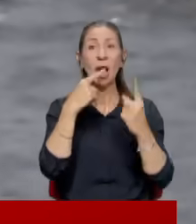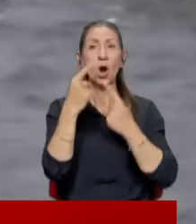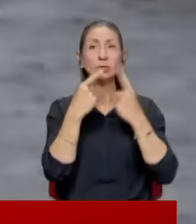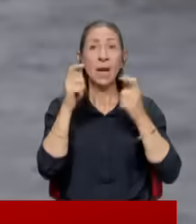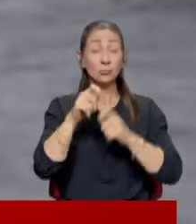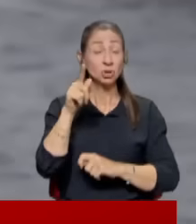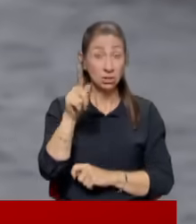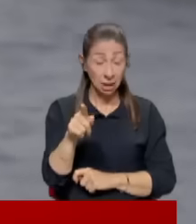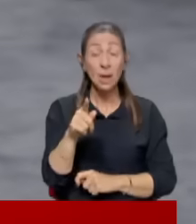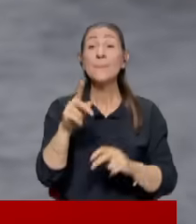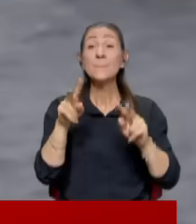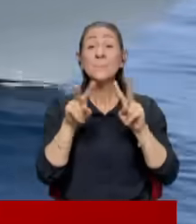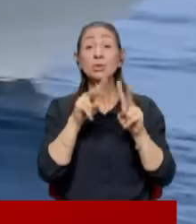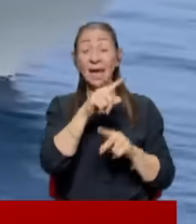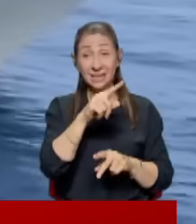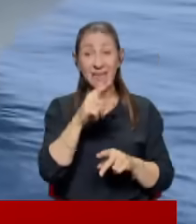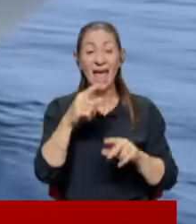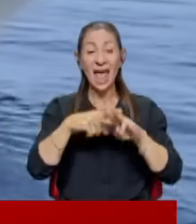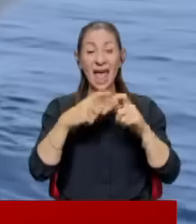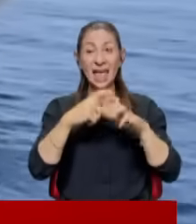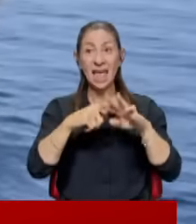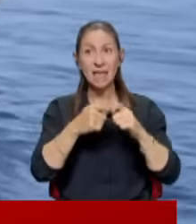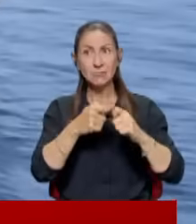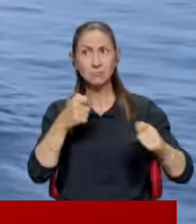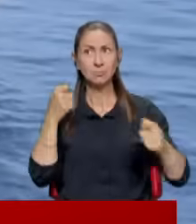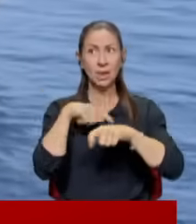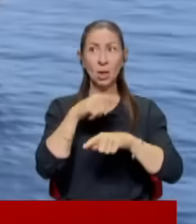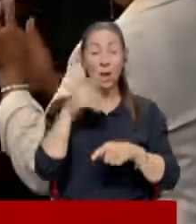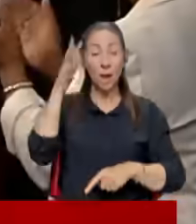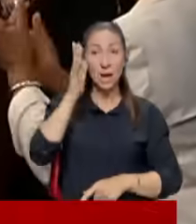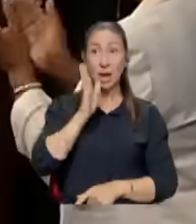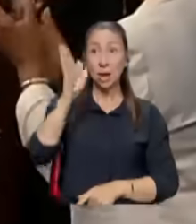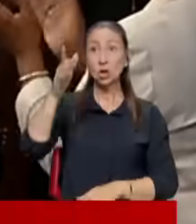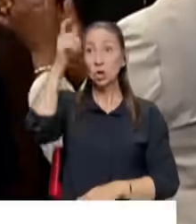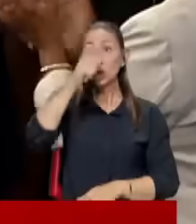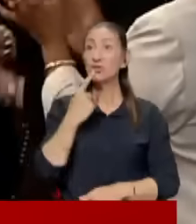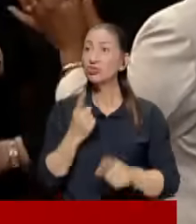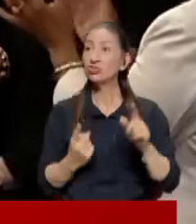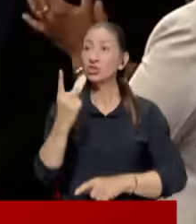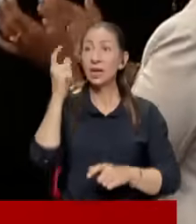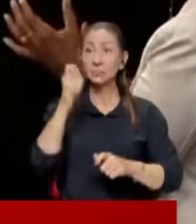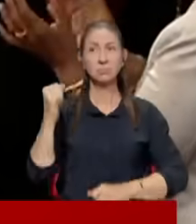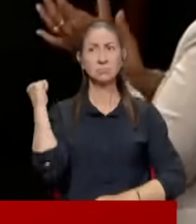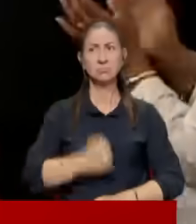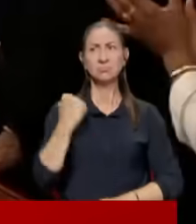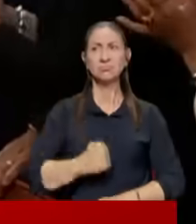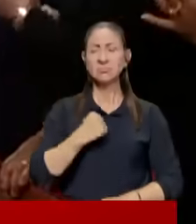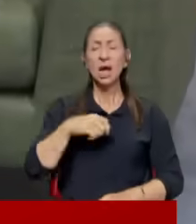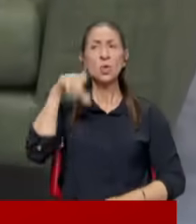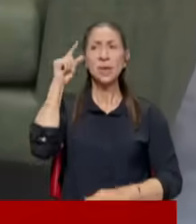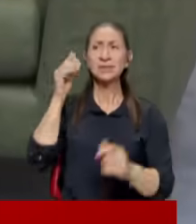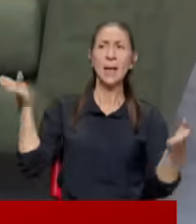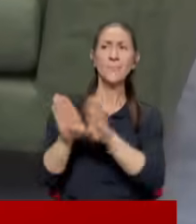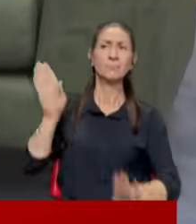bu cümleleri. Mitsotakis'in Ege'de gerilimin tırmandığı bir dönemde Amerika'ya gidip Türkiye'yi şikayet etmesine kızmış, Atina'ya